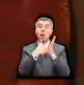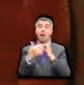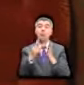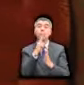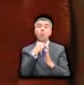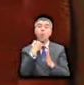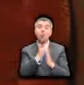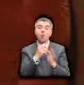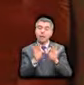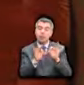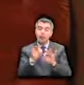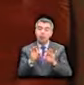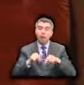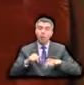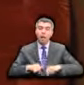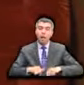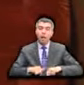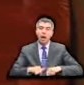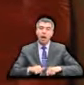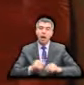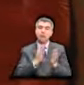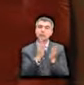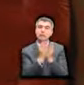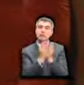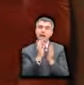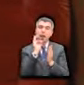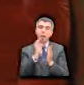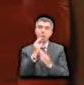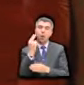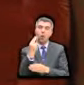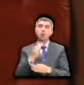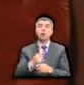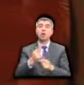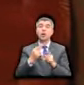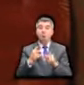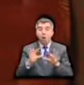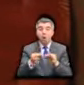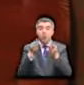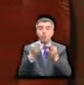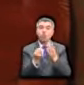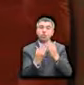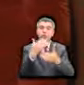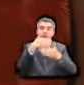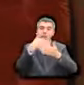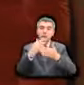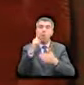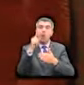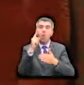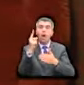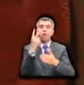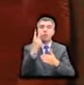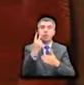استراتيجية وزارة التربية الوطنية والتكوين المهني إحداث 123 مركز للتكوين المهني